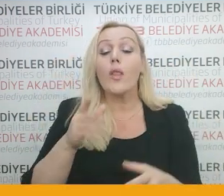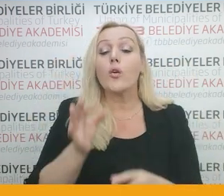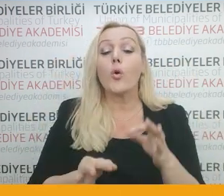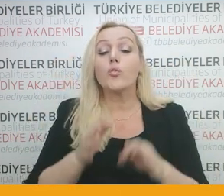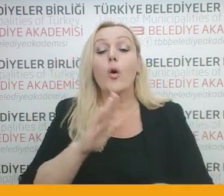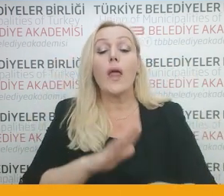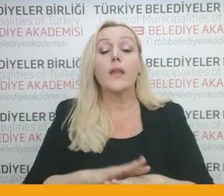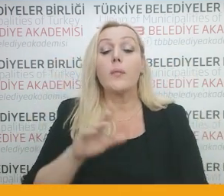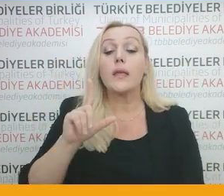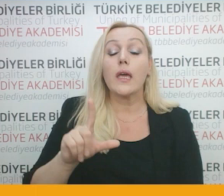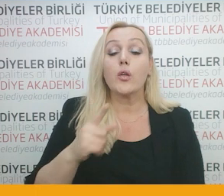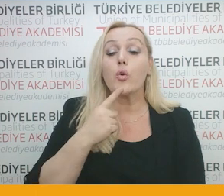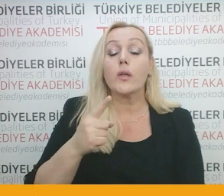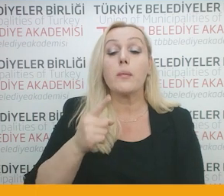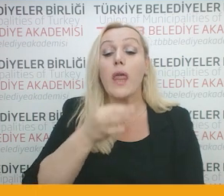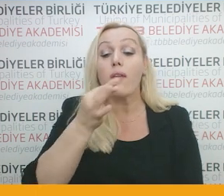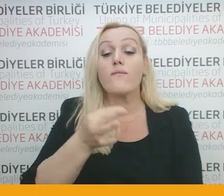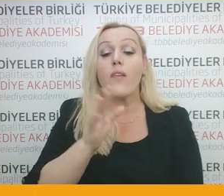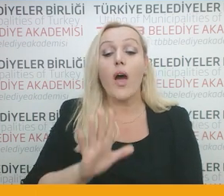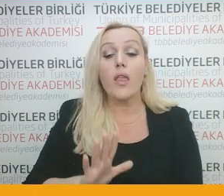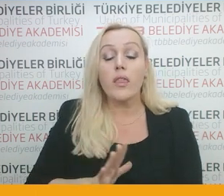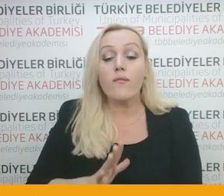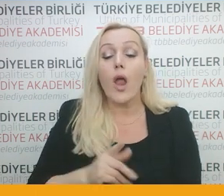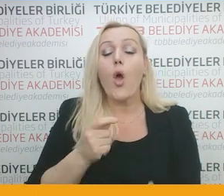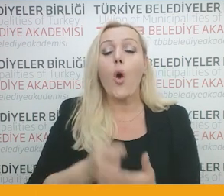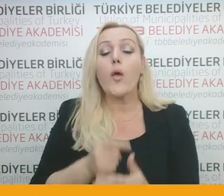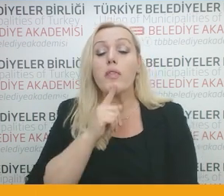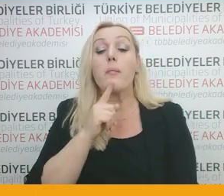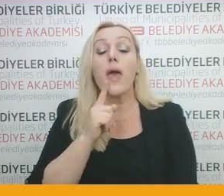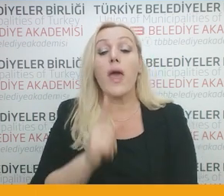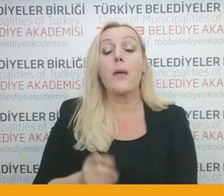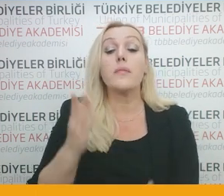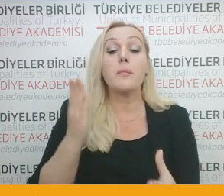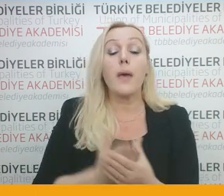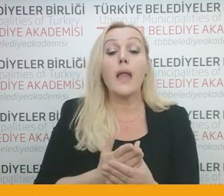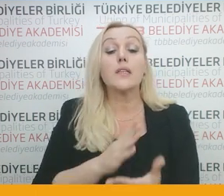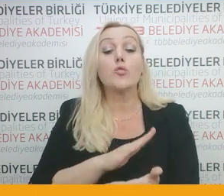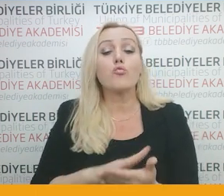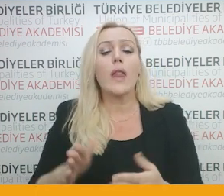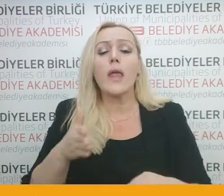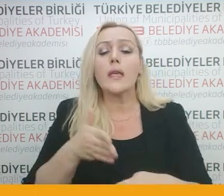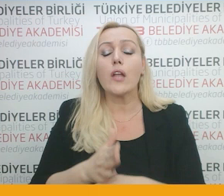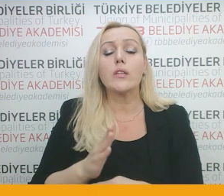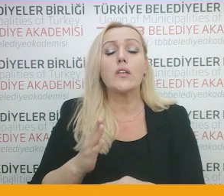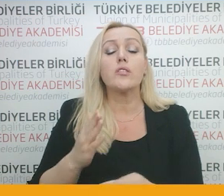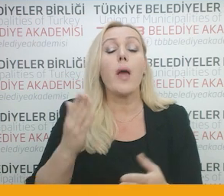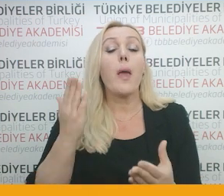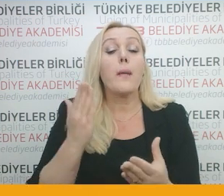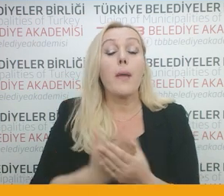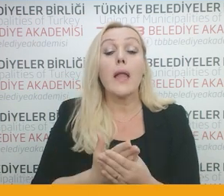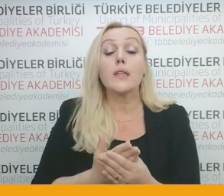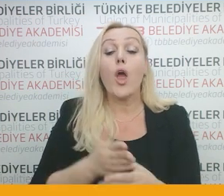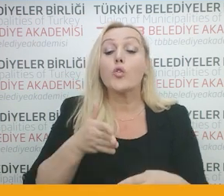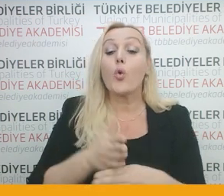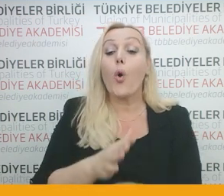etmeniz gerekir şeklinde bir ifade var. Ödeme emri belgesini düzenleyen görevli gerçekleştirme belgelerinin ödeme emri belgesine doğru